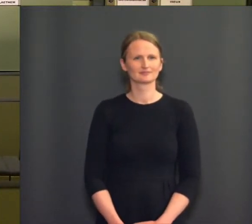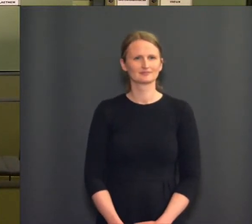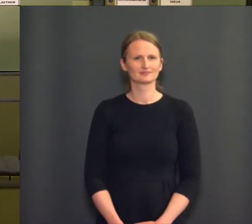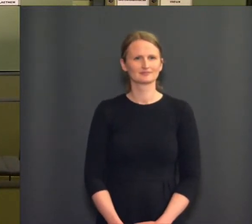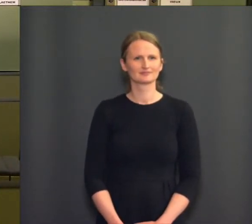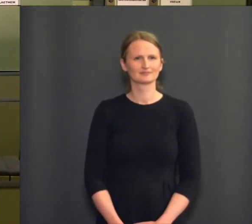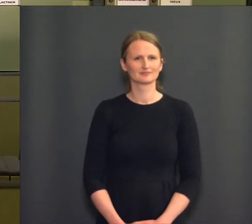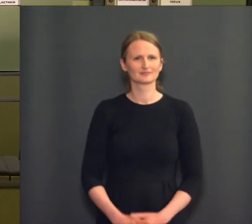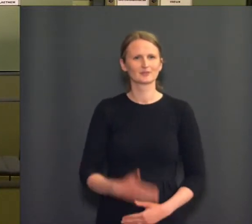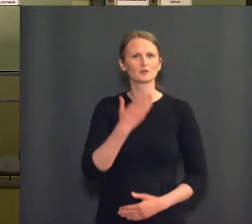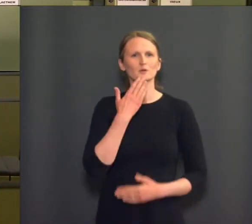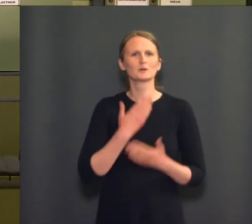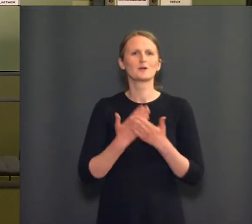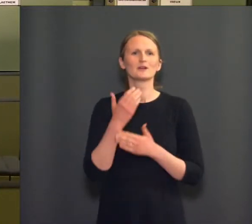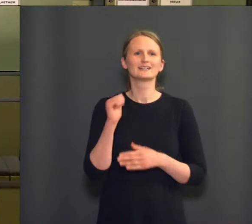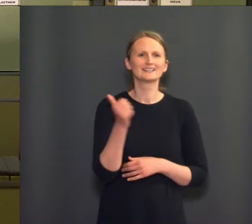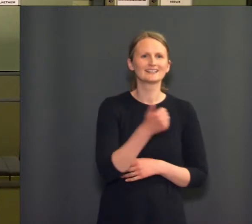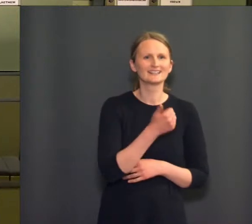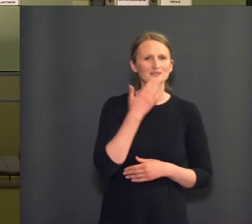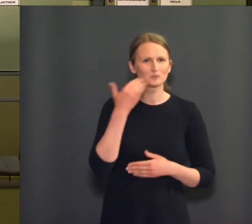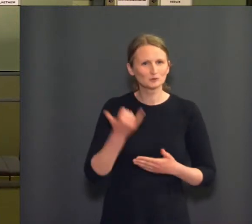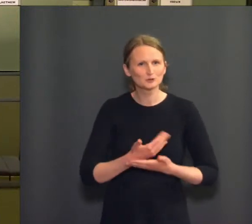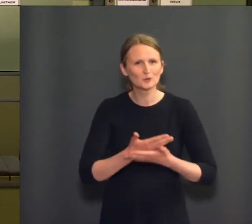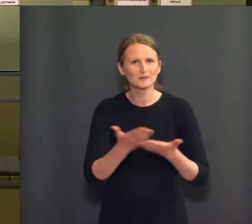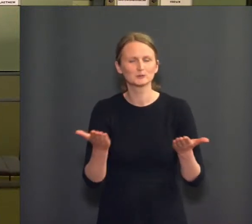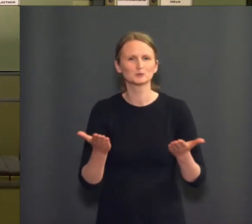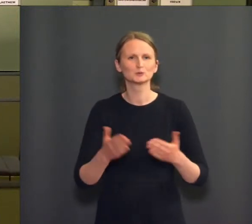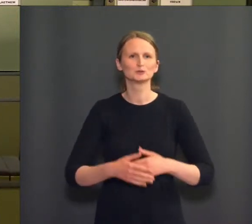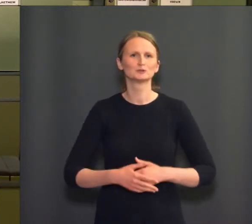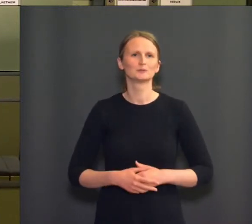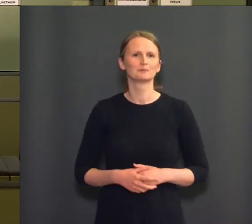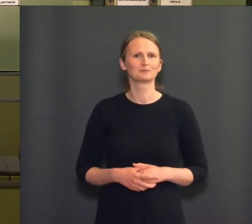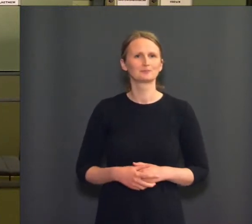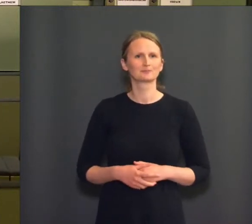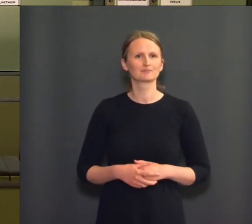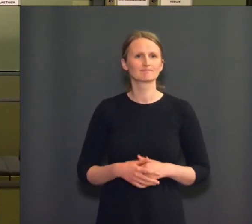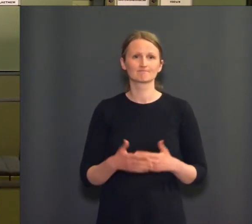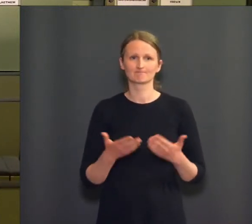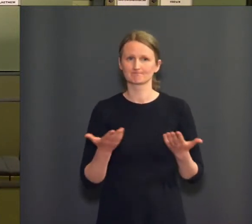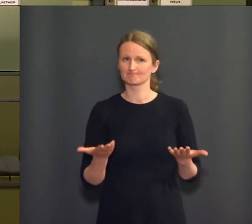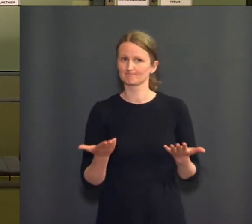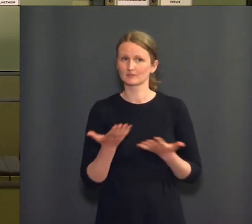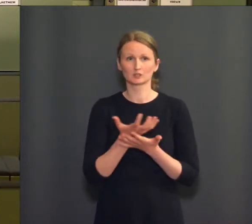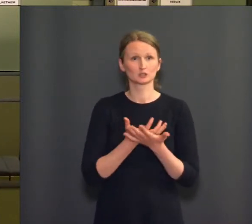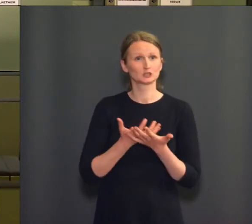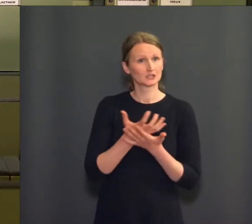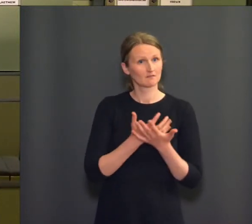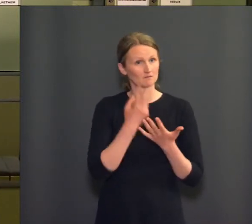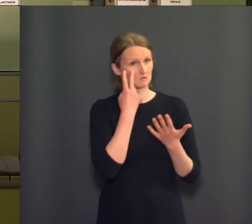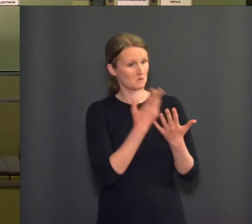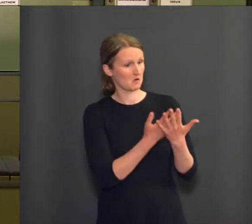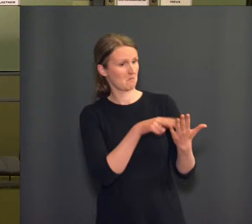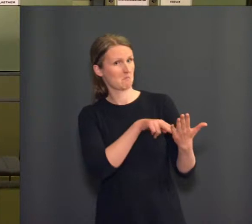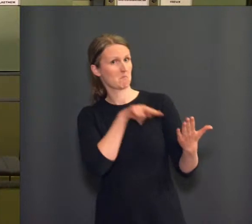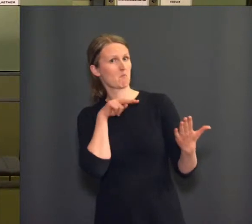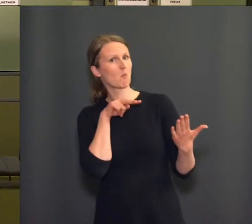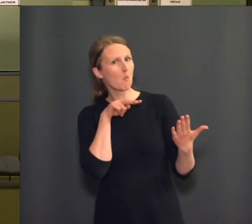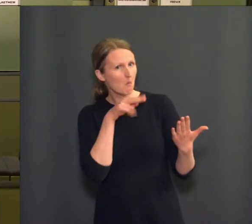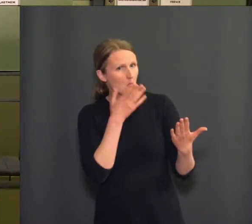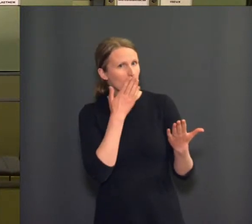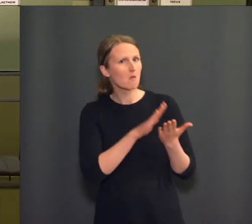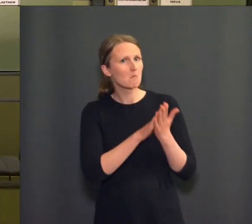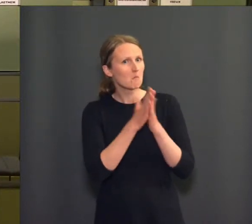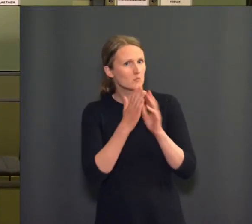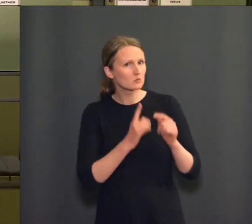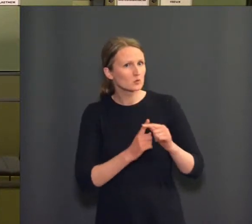Goedendag iedereen, bonjour à toutes, bonjour à tous. Alors nous avons une tendance positive qui se dessine depuis quelques jours et qui, heureusement